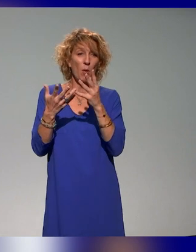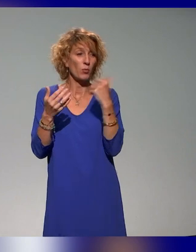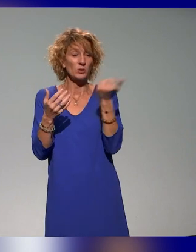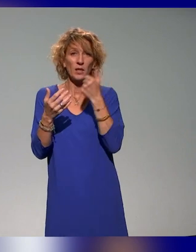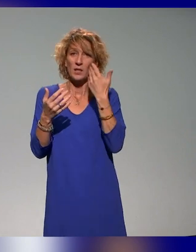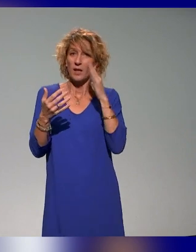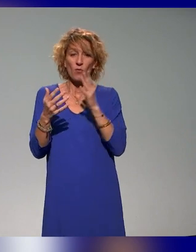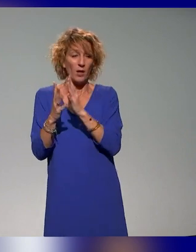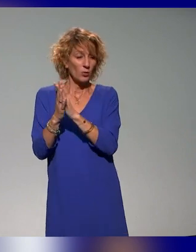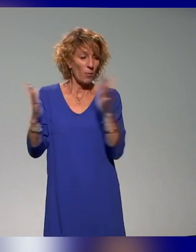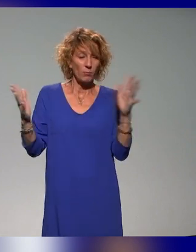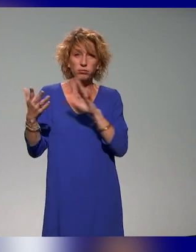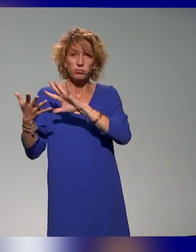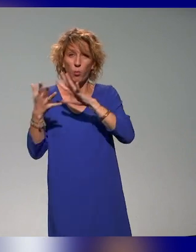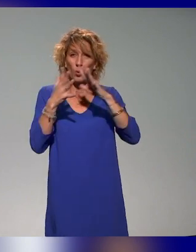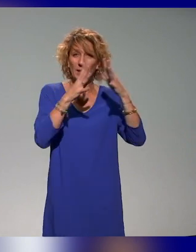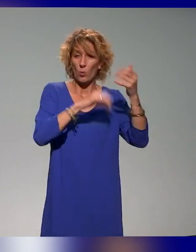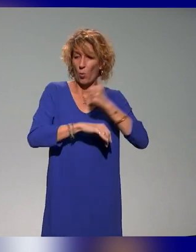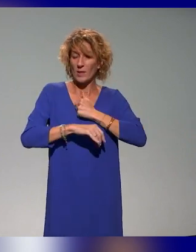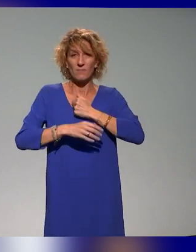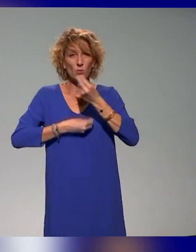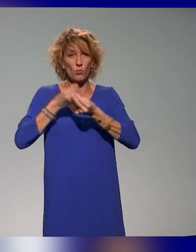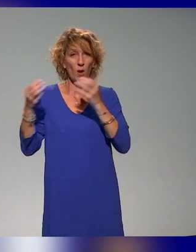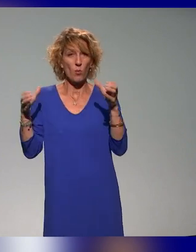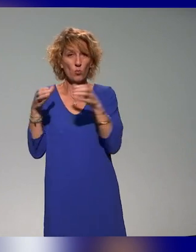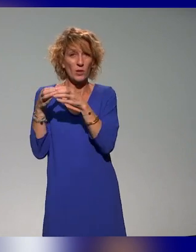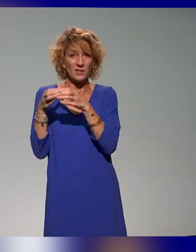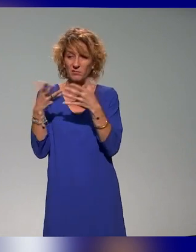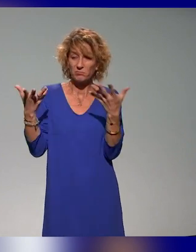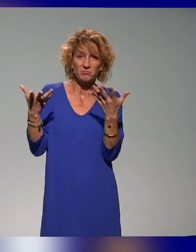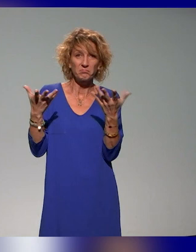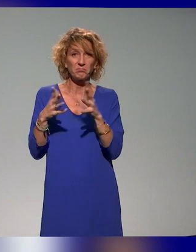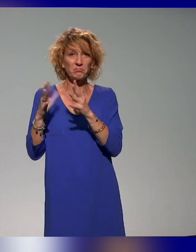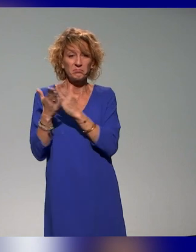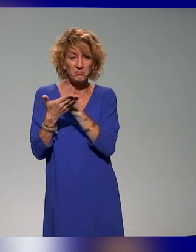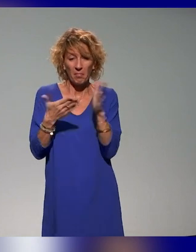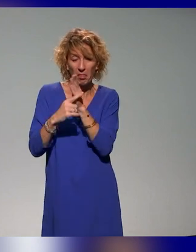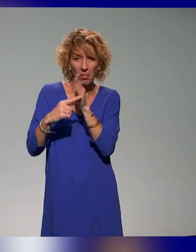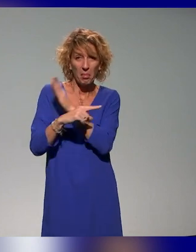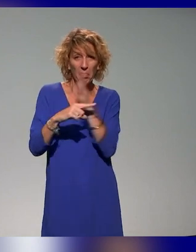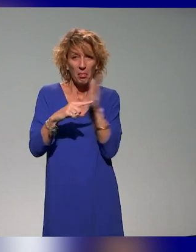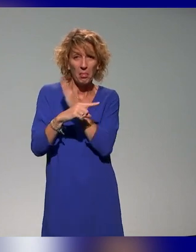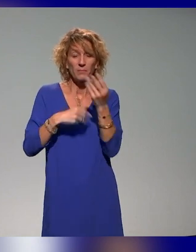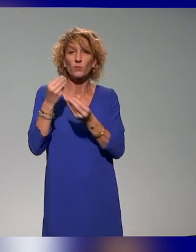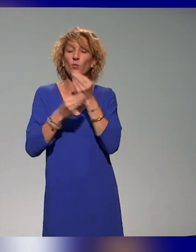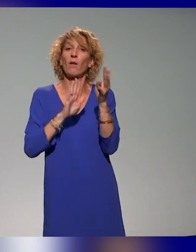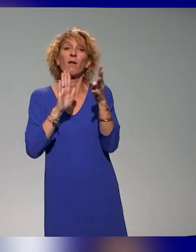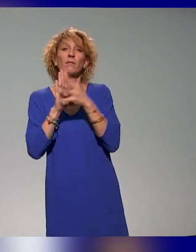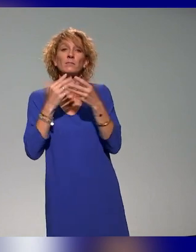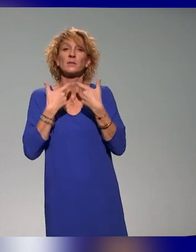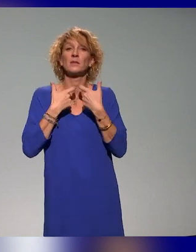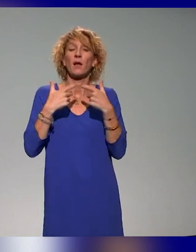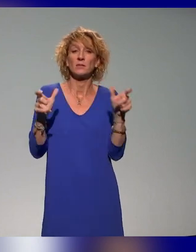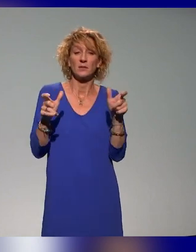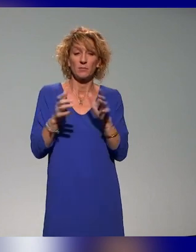ou collective. On peut avoir d'autres activités qui répondraient à des critères d'accessibilité aussi, comme le sticky note d'Olivier